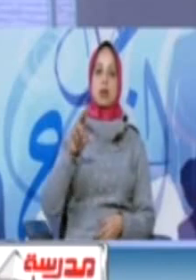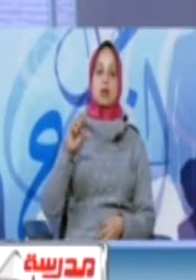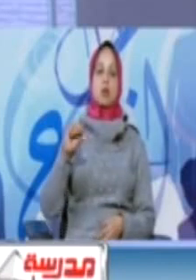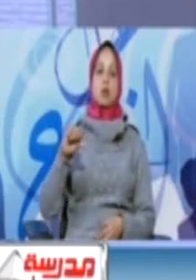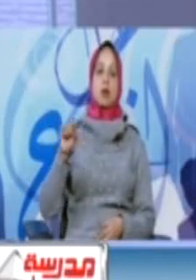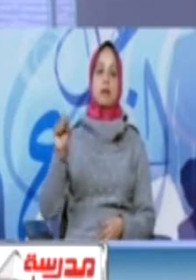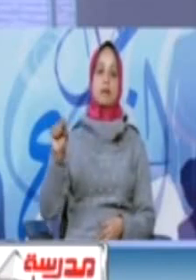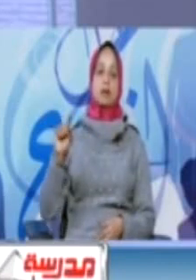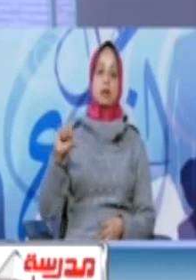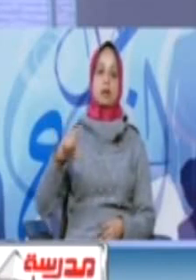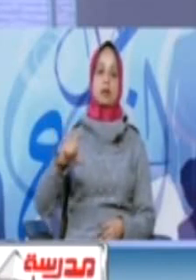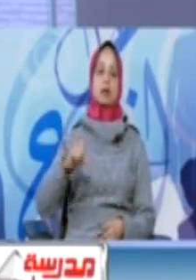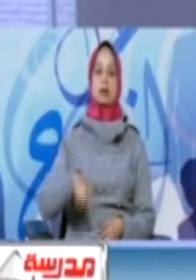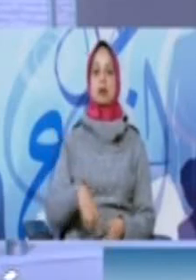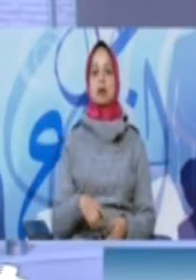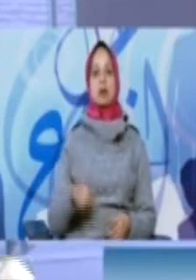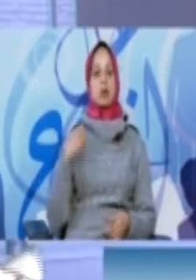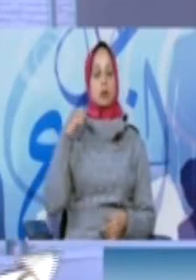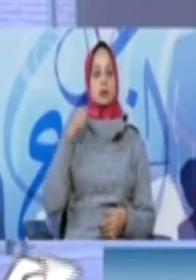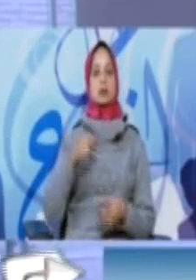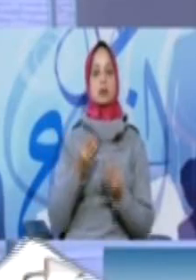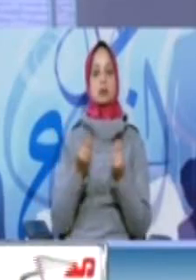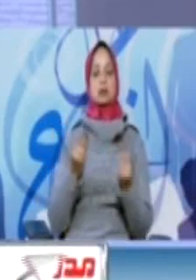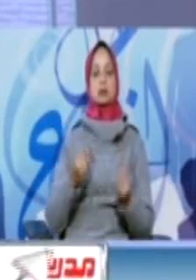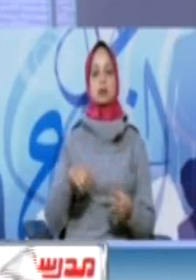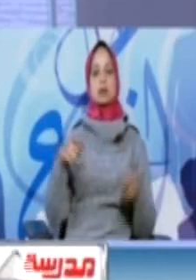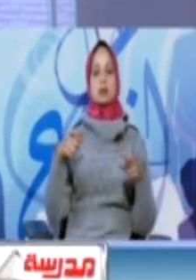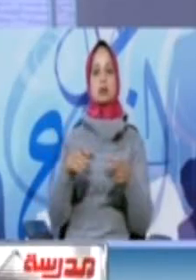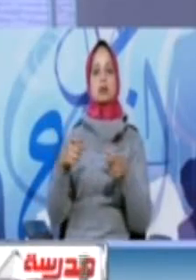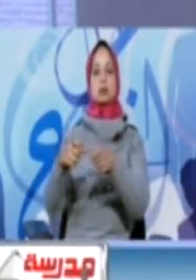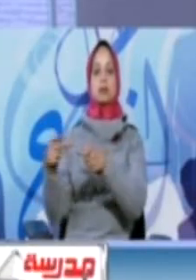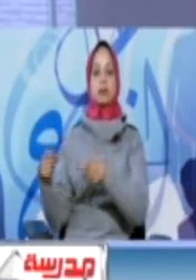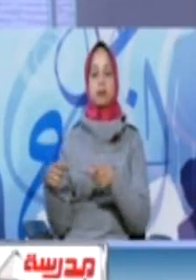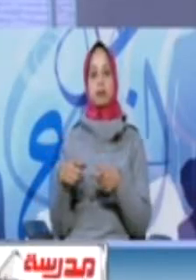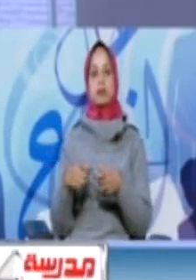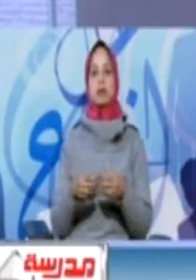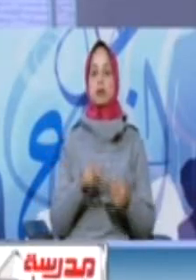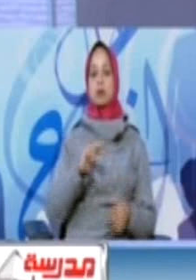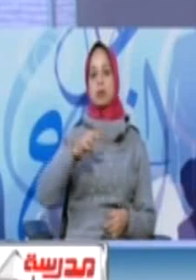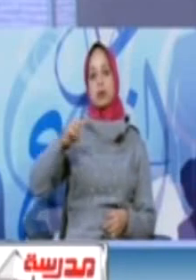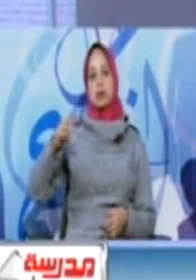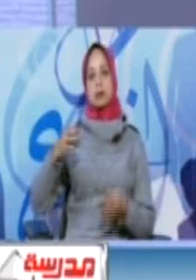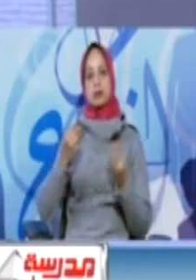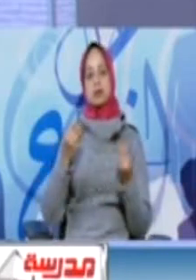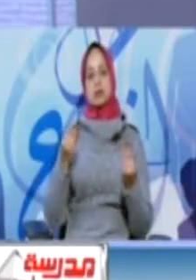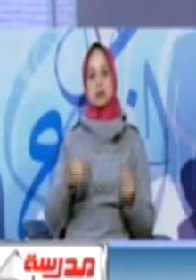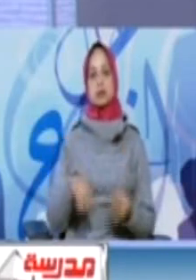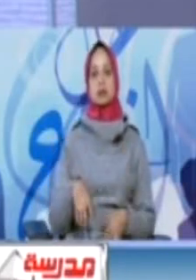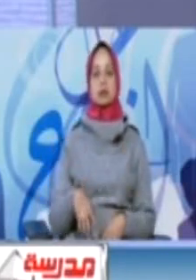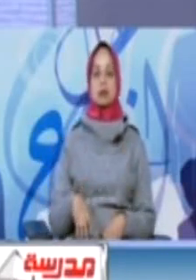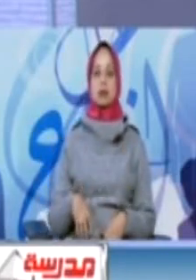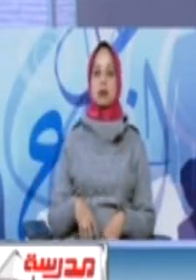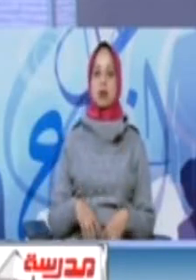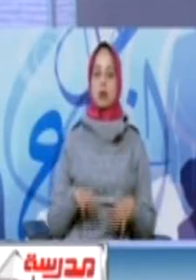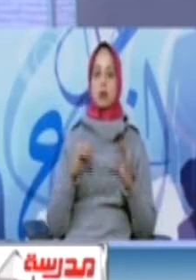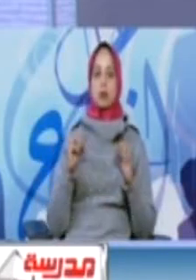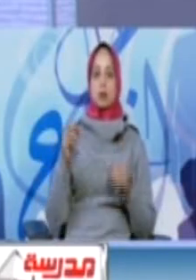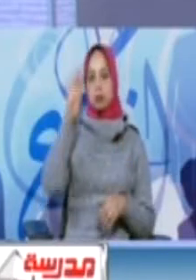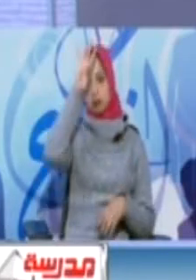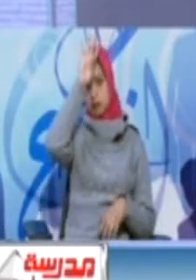وزاره ائتلافيه مؤلفه من اكتر من حزب، كان الوفد والاحرار الدستوريين والوطني. وبدا